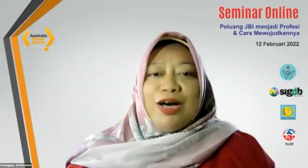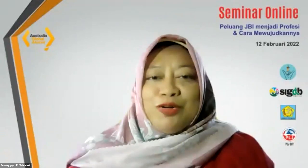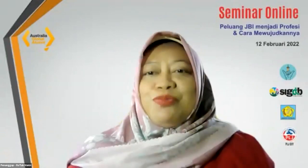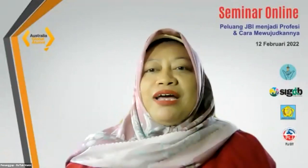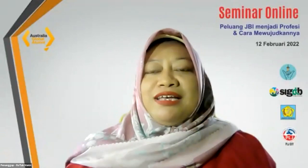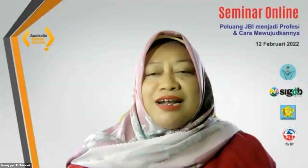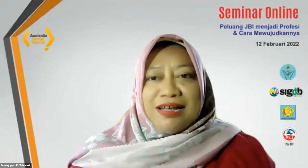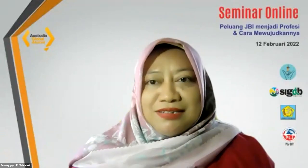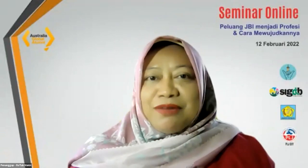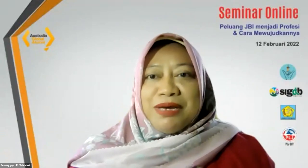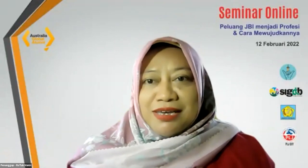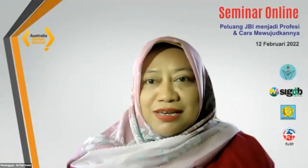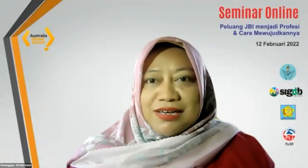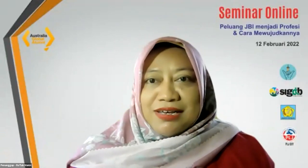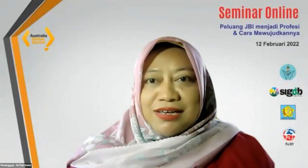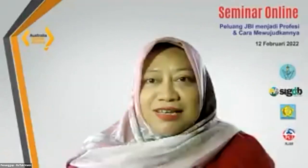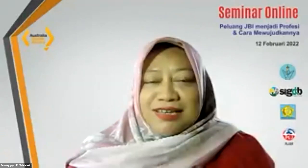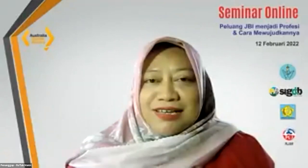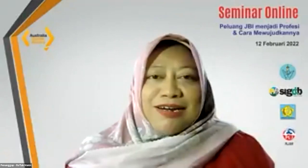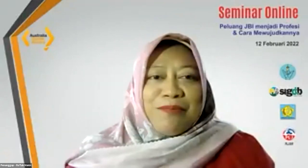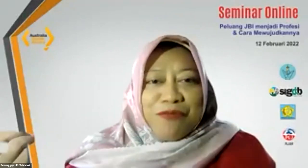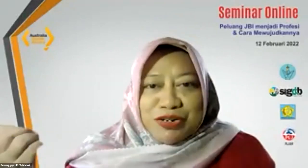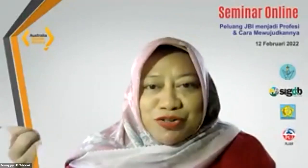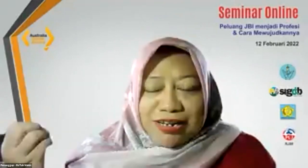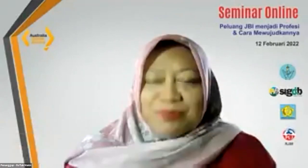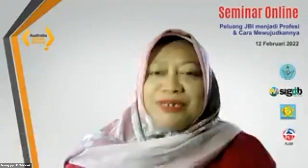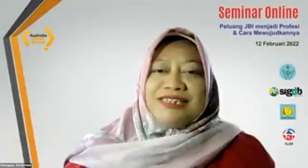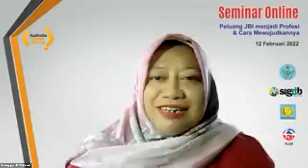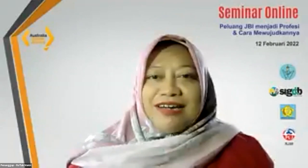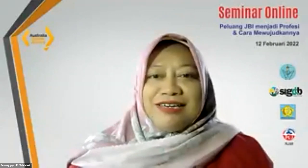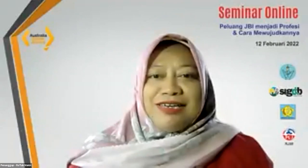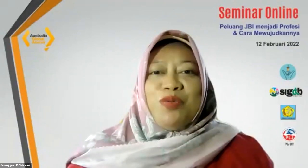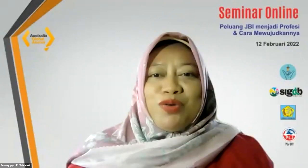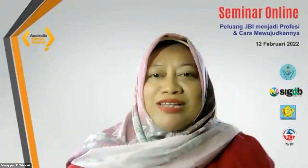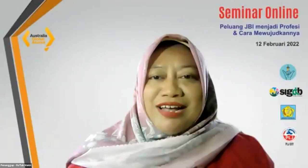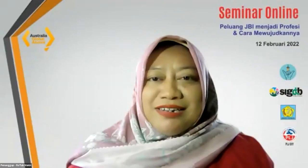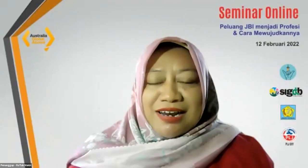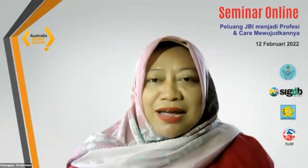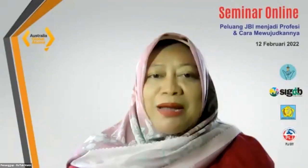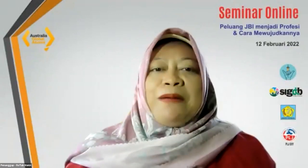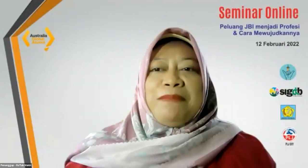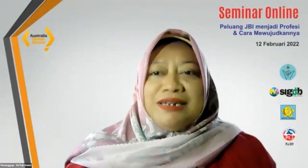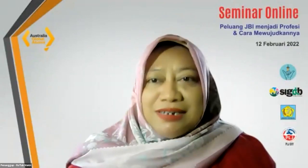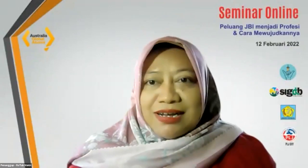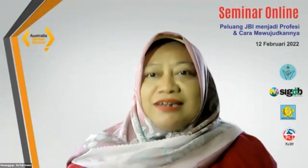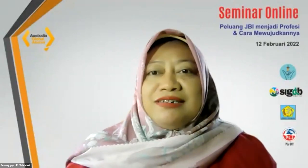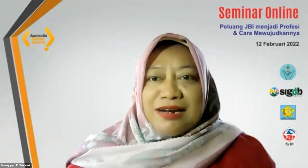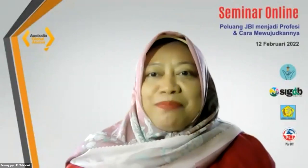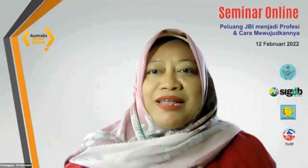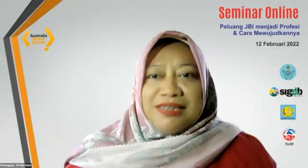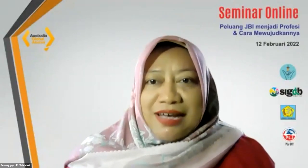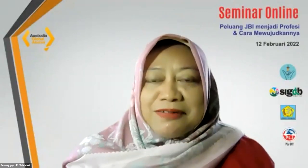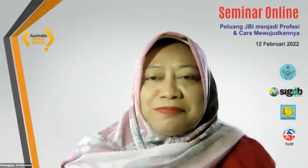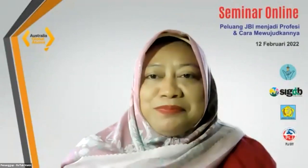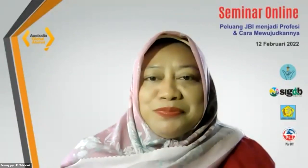Harus melahirkan debit karena profesionalisme sekali lagi ukurannya adalah Pendidikan